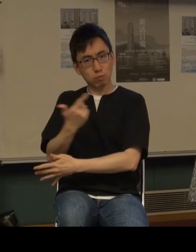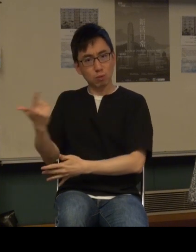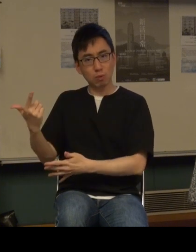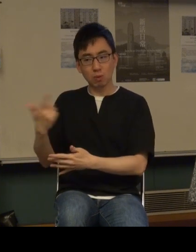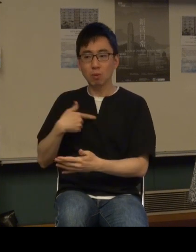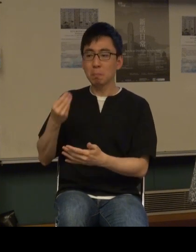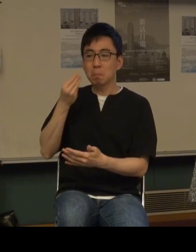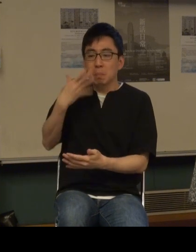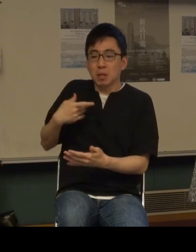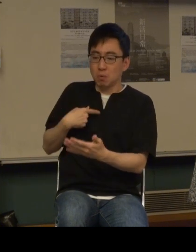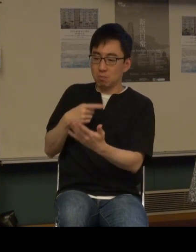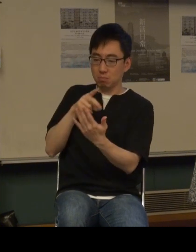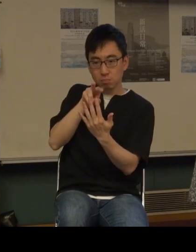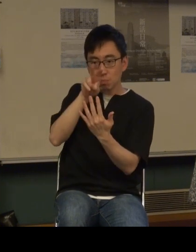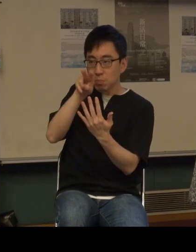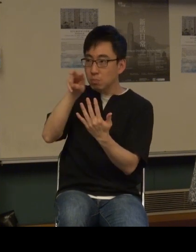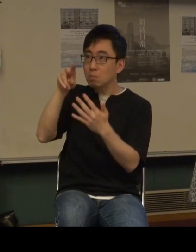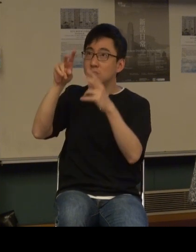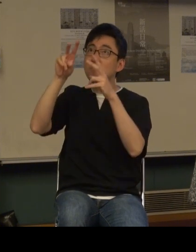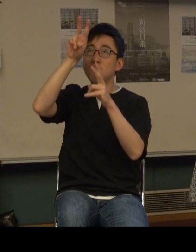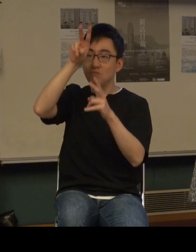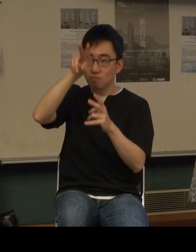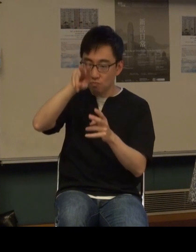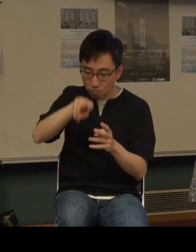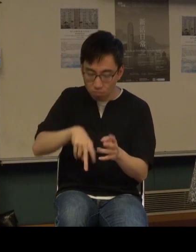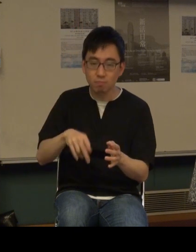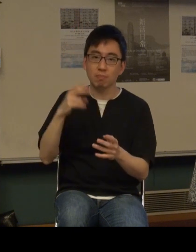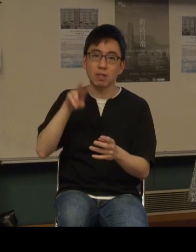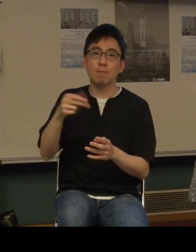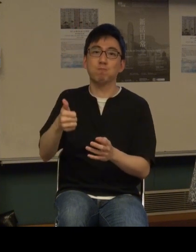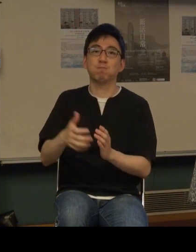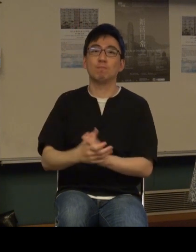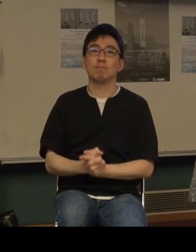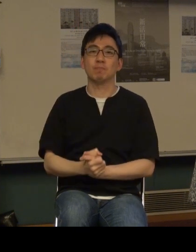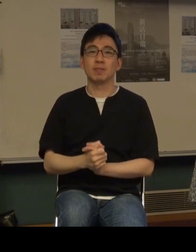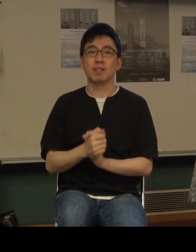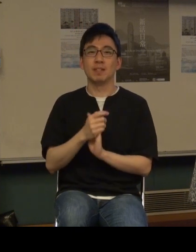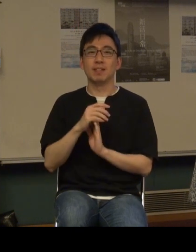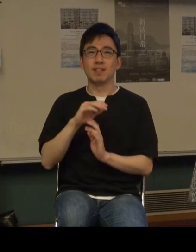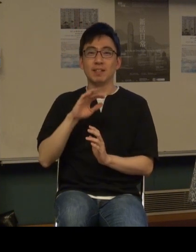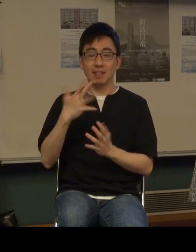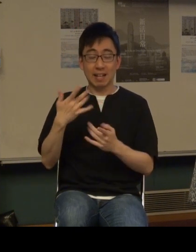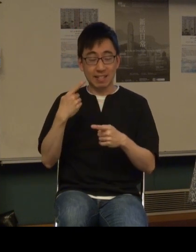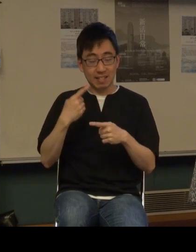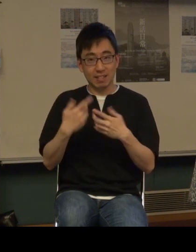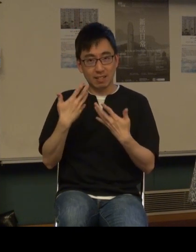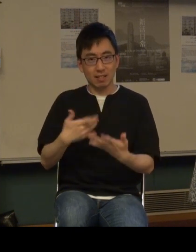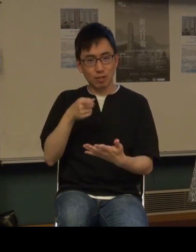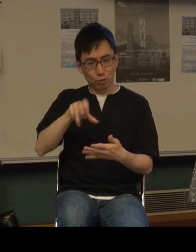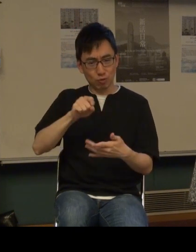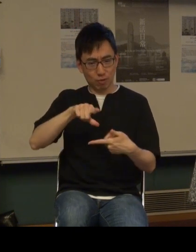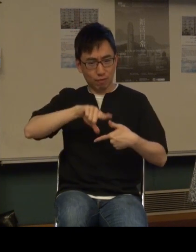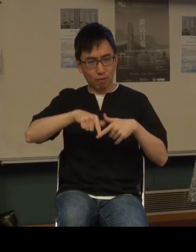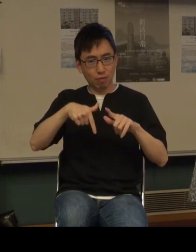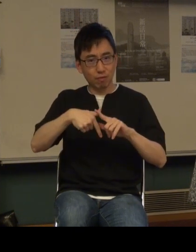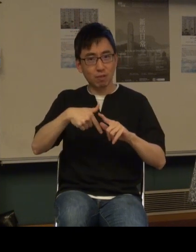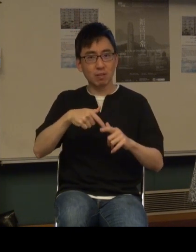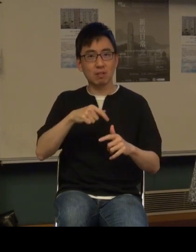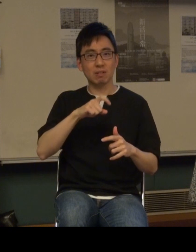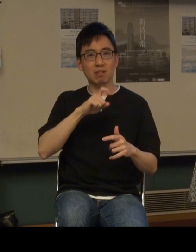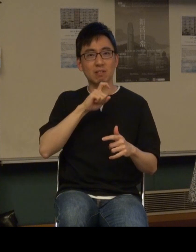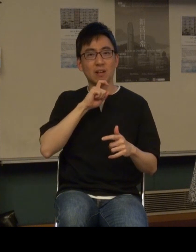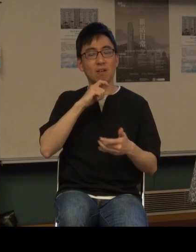容讓咗我哋做一個咁樣嘅中向嘅研究。但係當然啦，即係一個採取一個咁樣嘅方法嘅研究咧，亦都